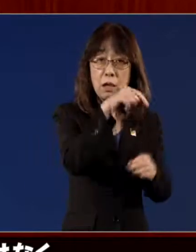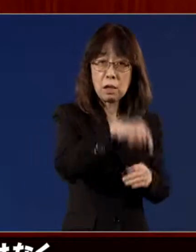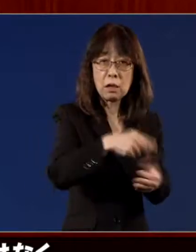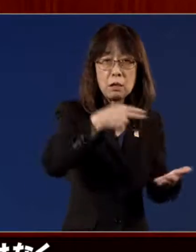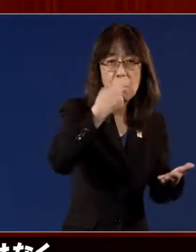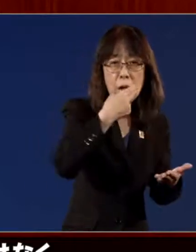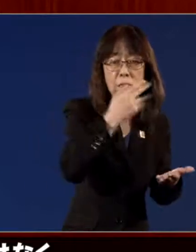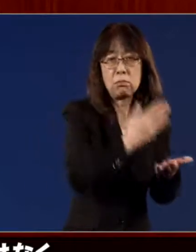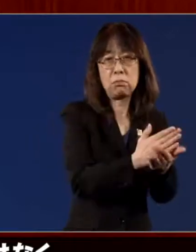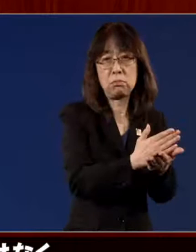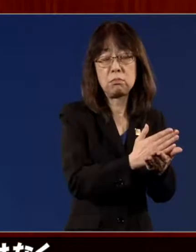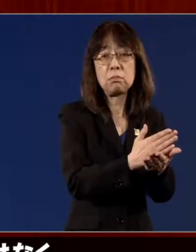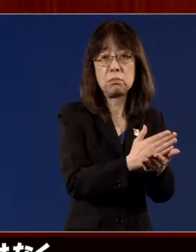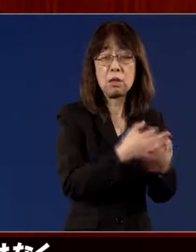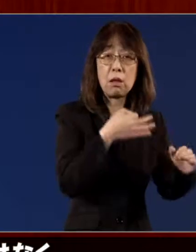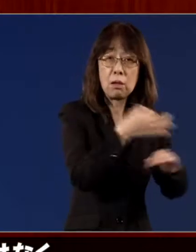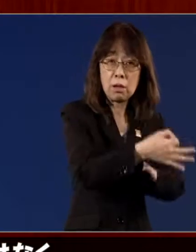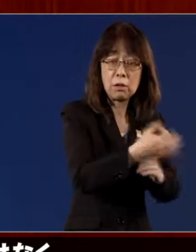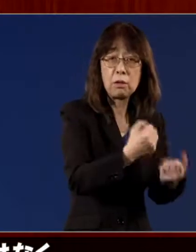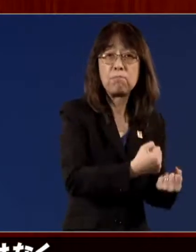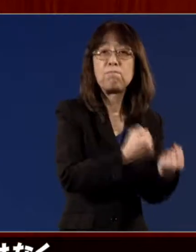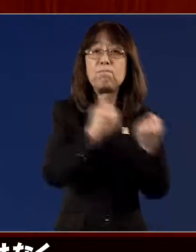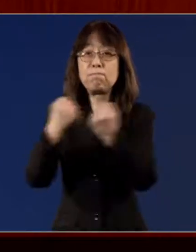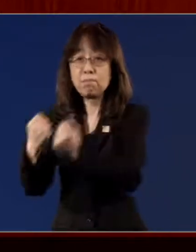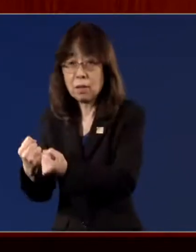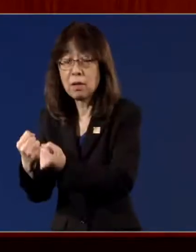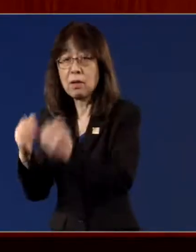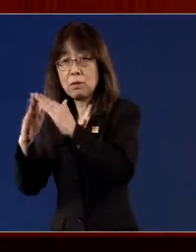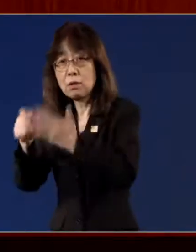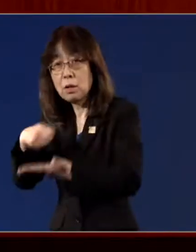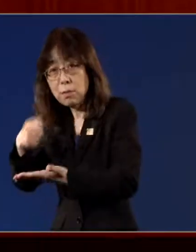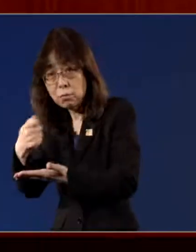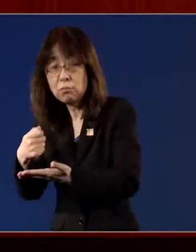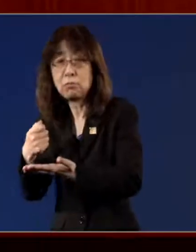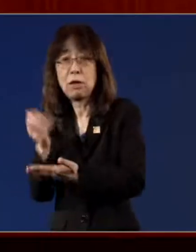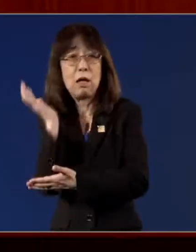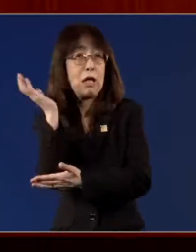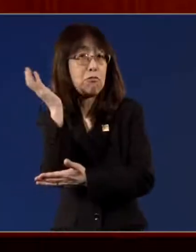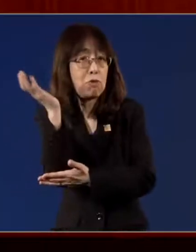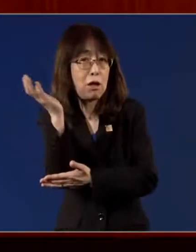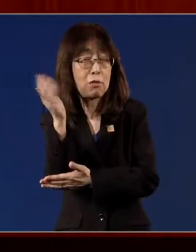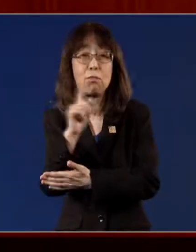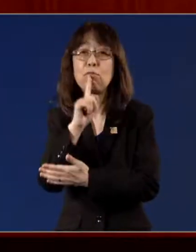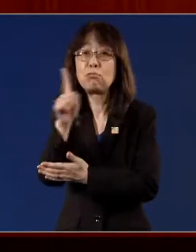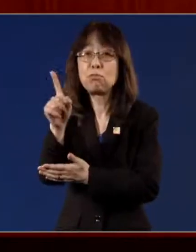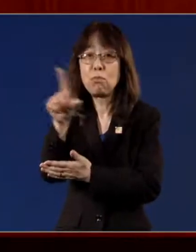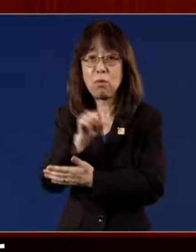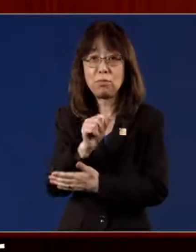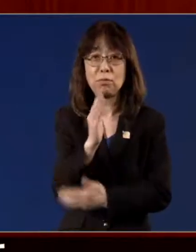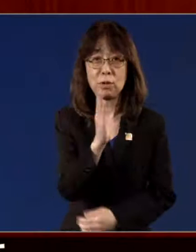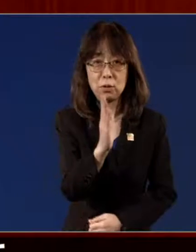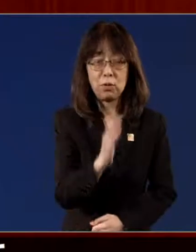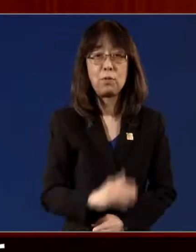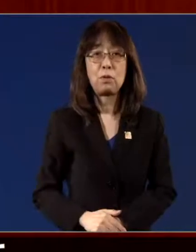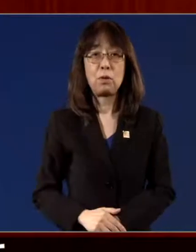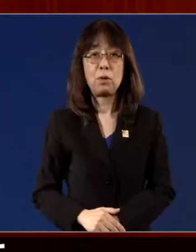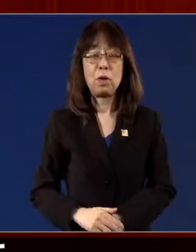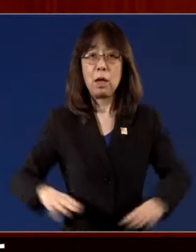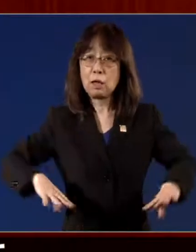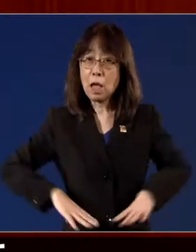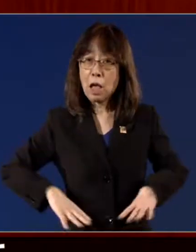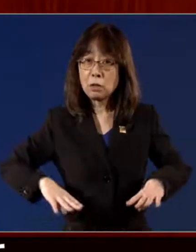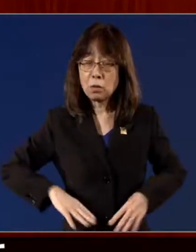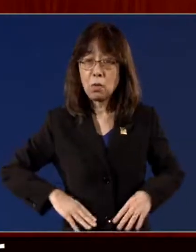なく持ち帰りにすることが重厚です宅配も活用しましょう体操などは